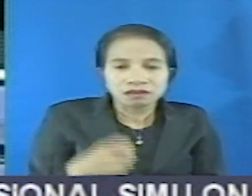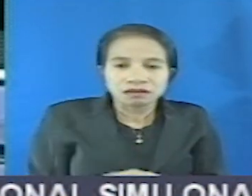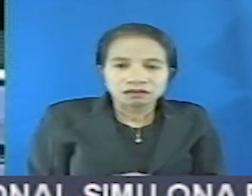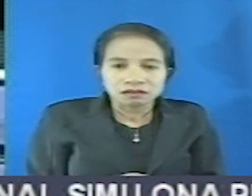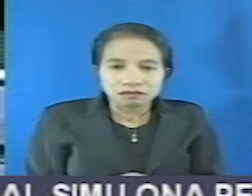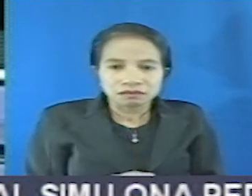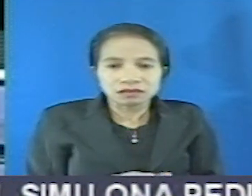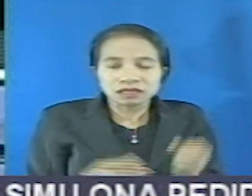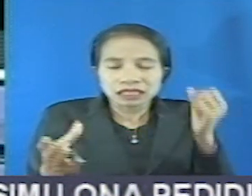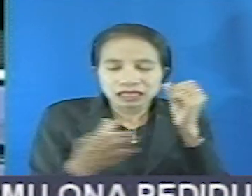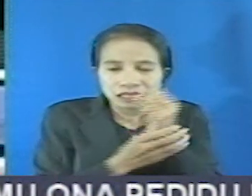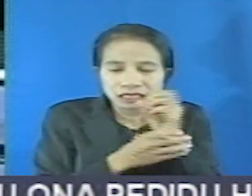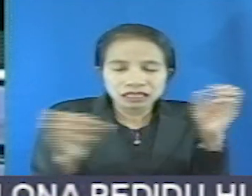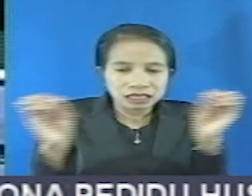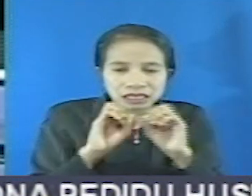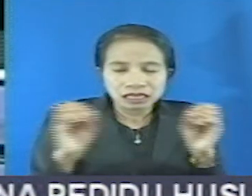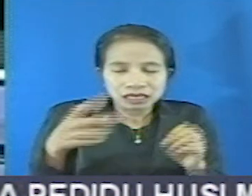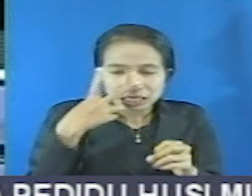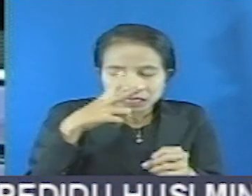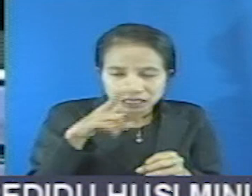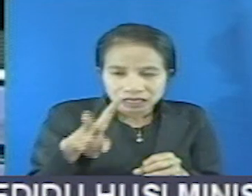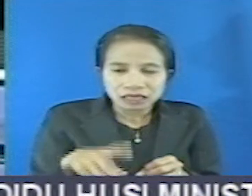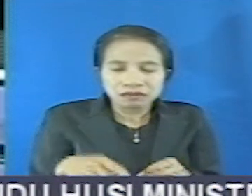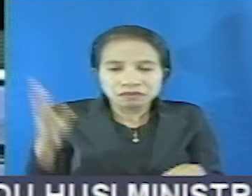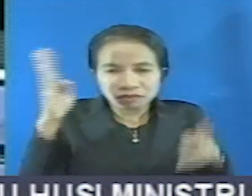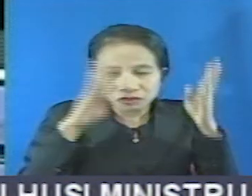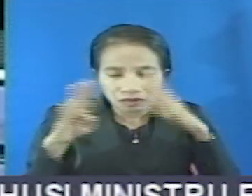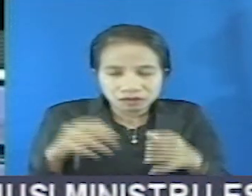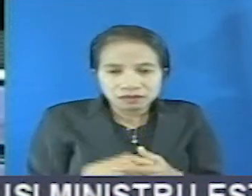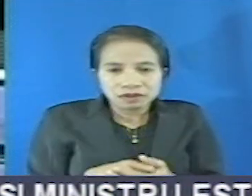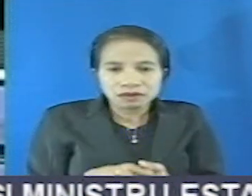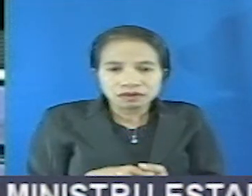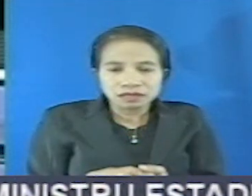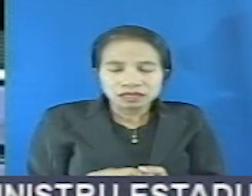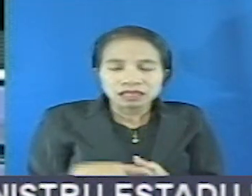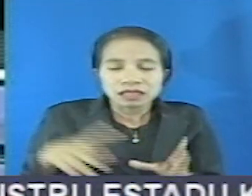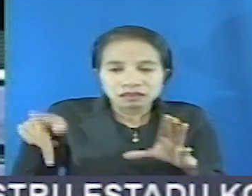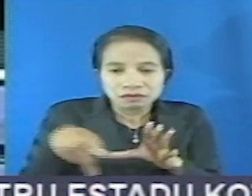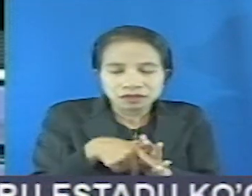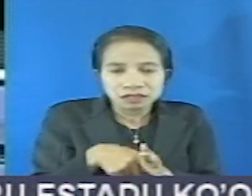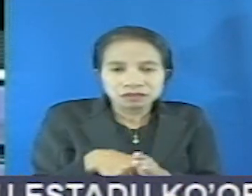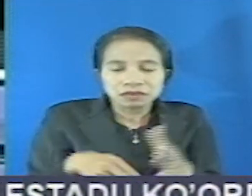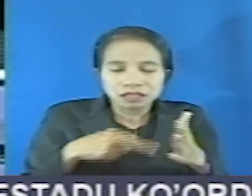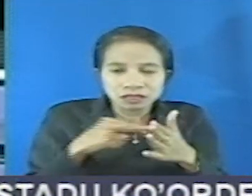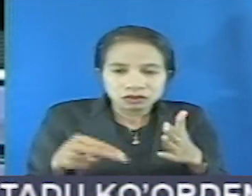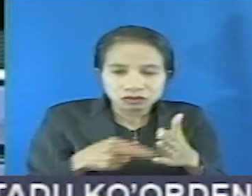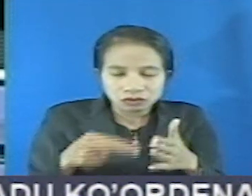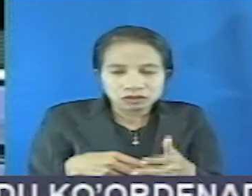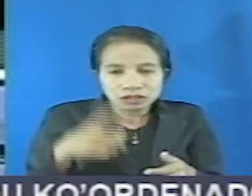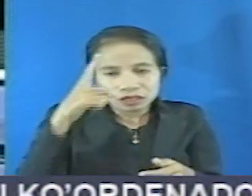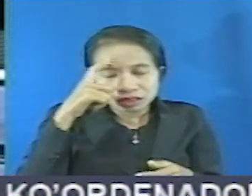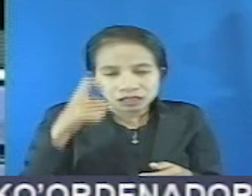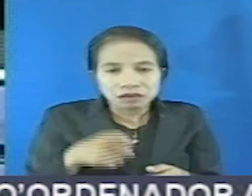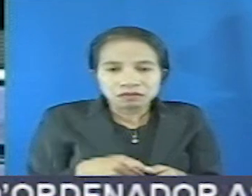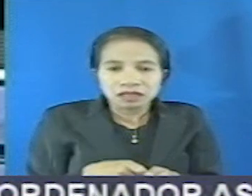ida nebe lahare ba natureza kazu nerasi. Portanto se ita akompanya iha notisia ne tamba